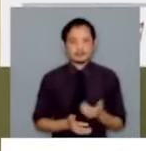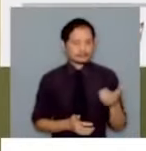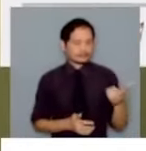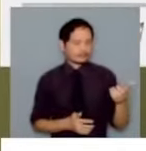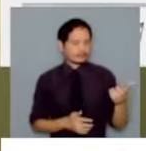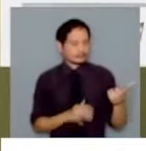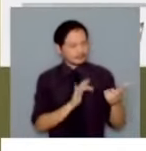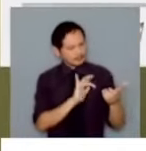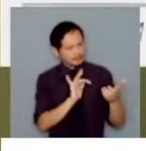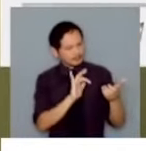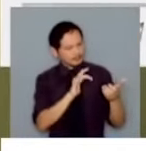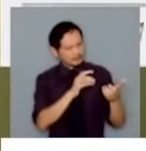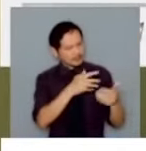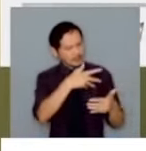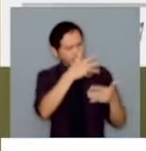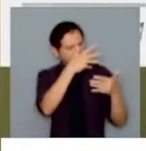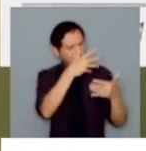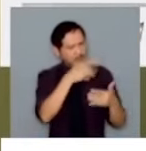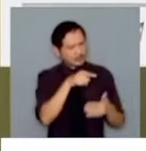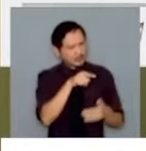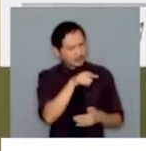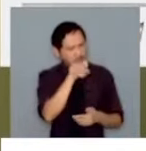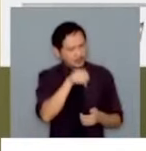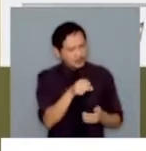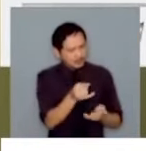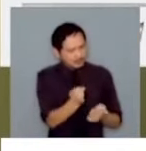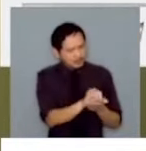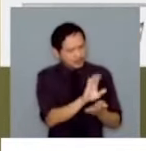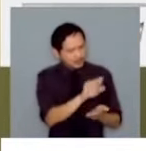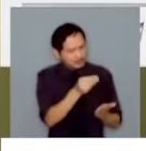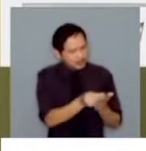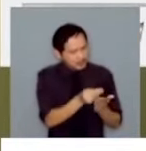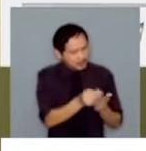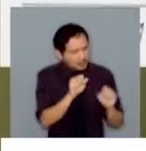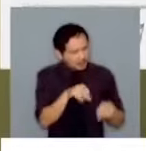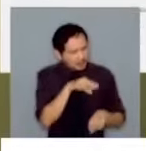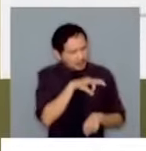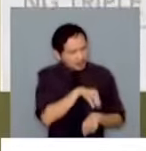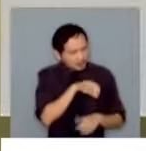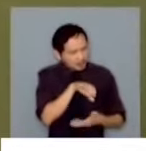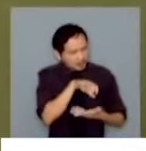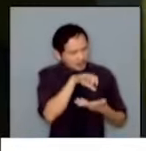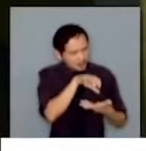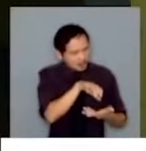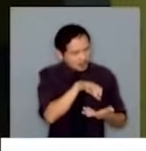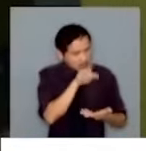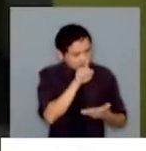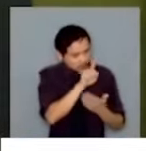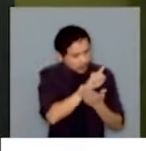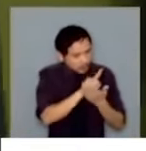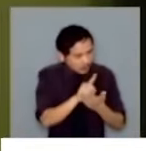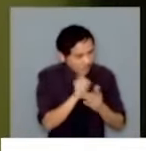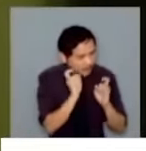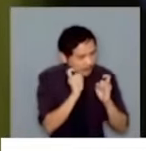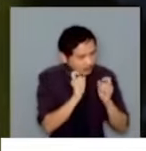Halina't mag-invest ang inyong pera tutubo ng triple in just one week.